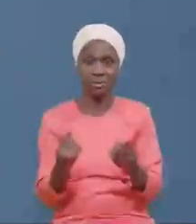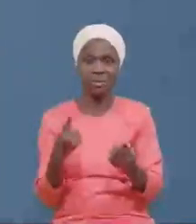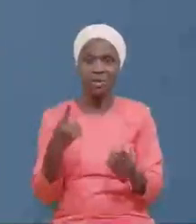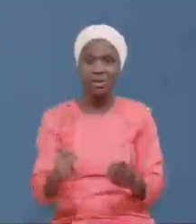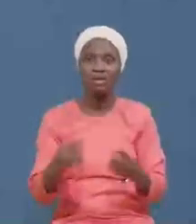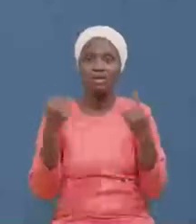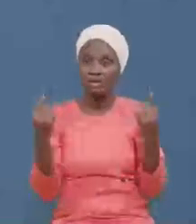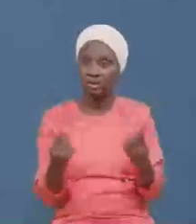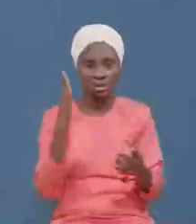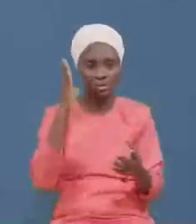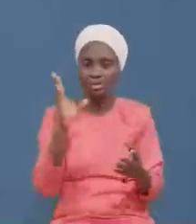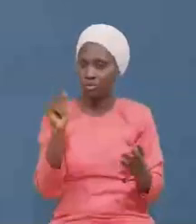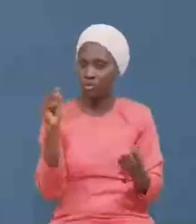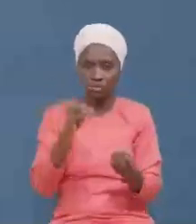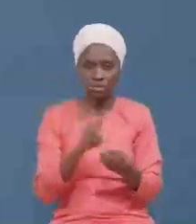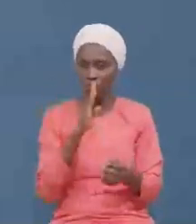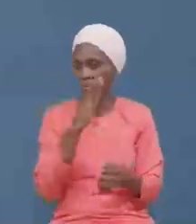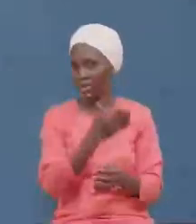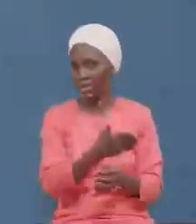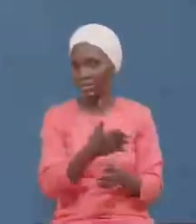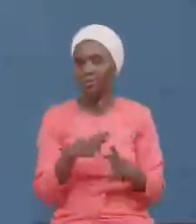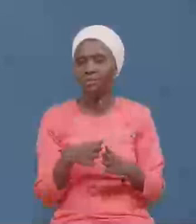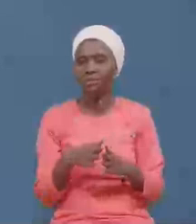le péché ne sera plus là.